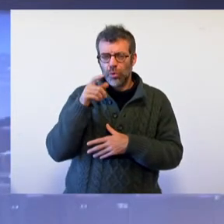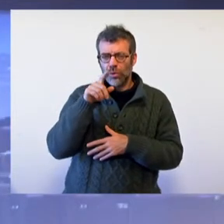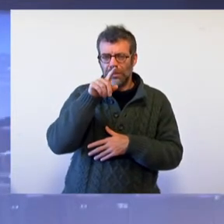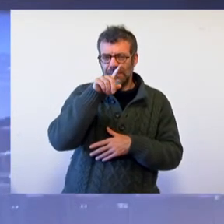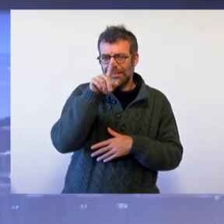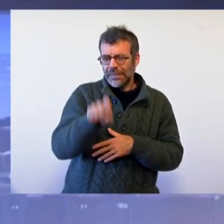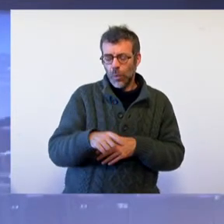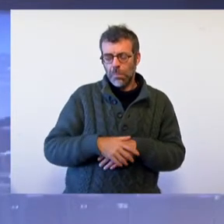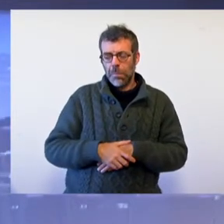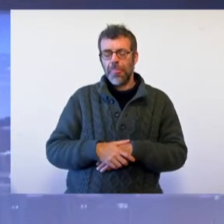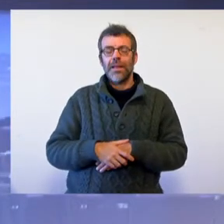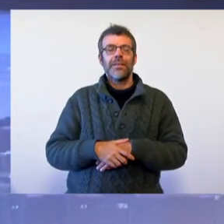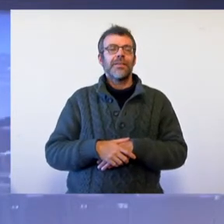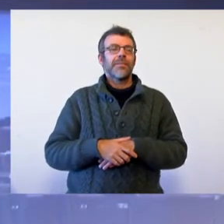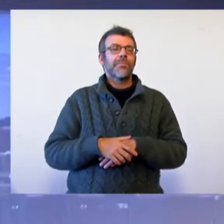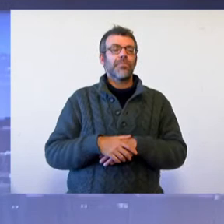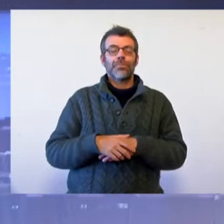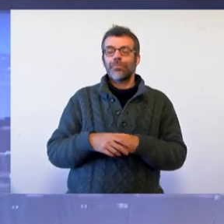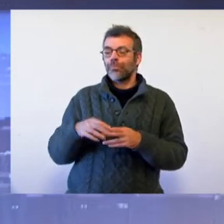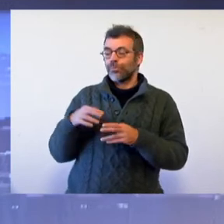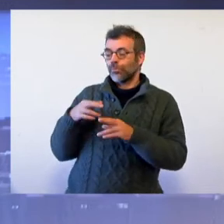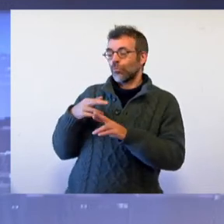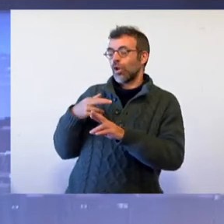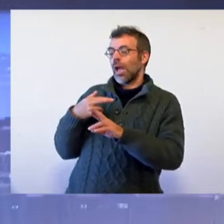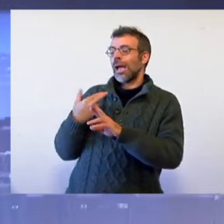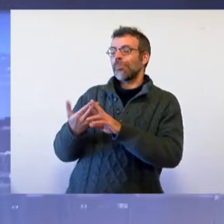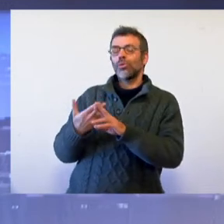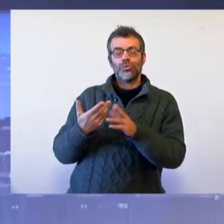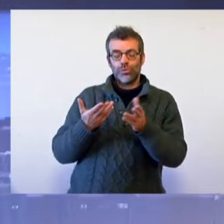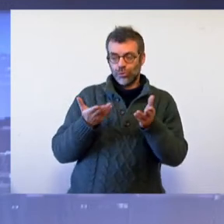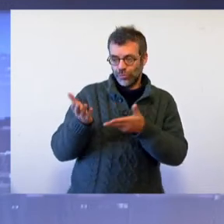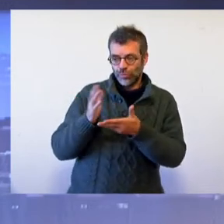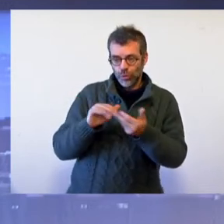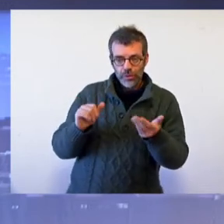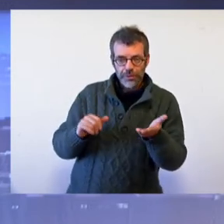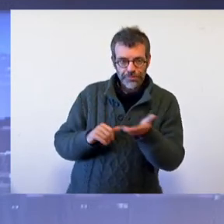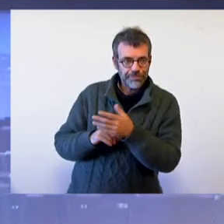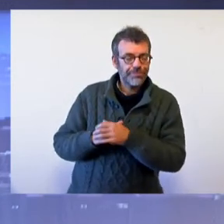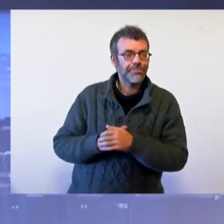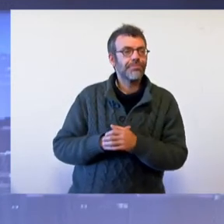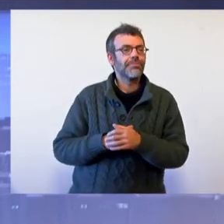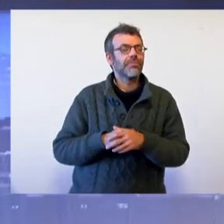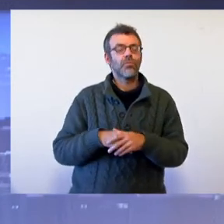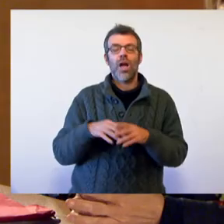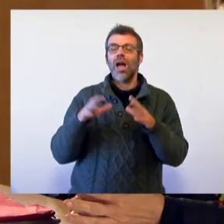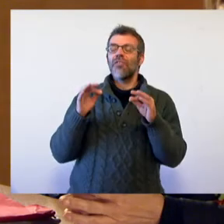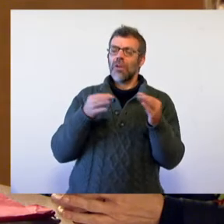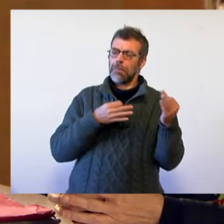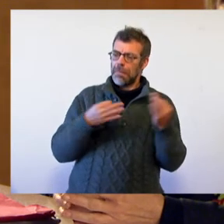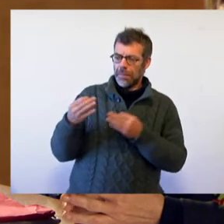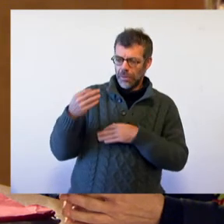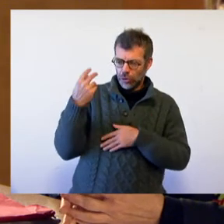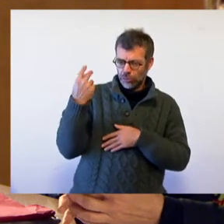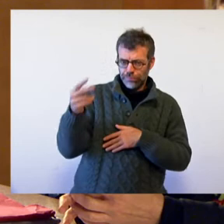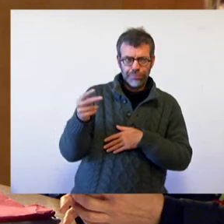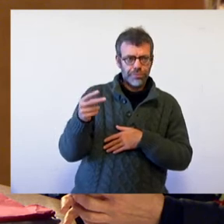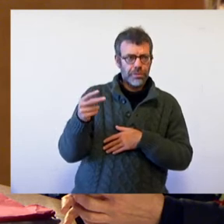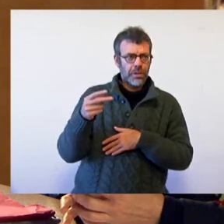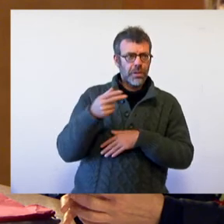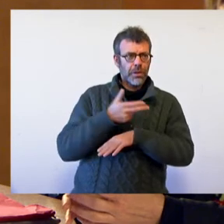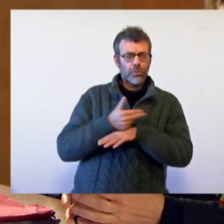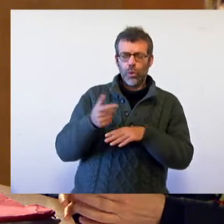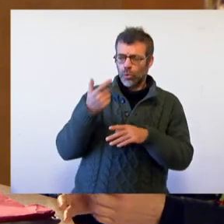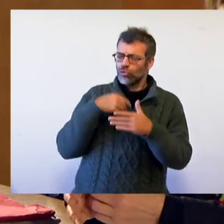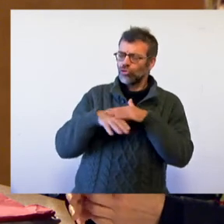Et quelques éléments de réponse. Donc pour ce qui concerne votre permanence, donc on parle bien de... On est à la